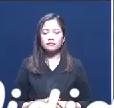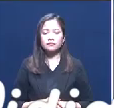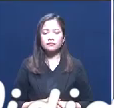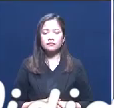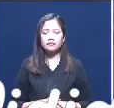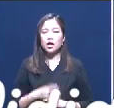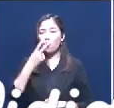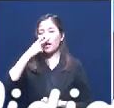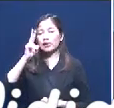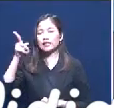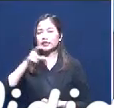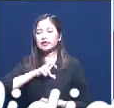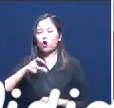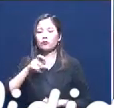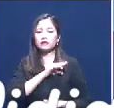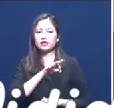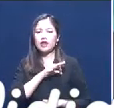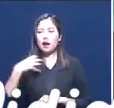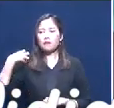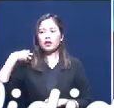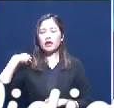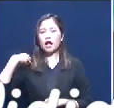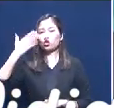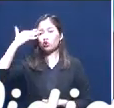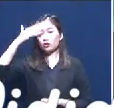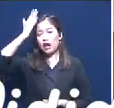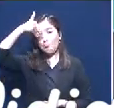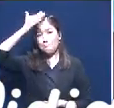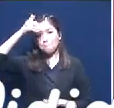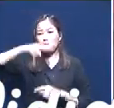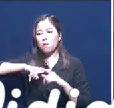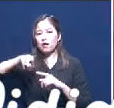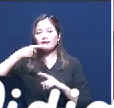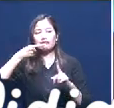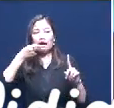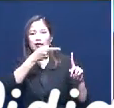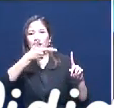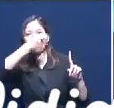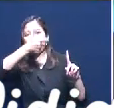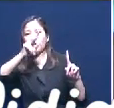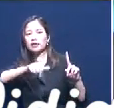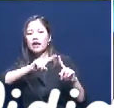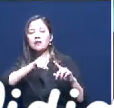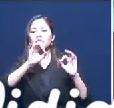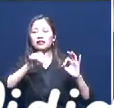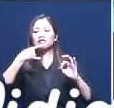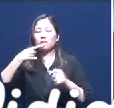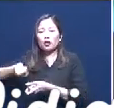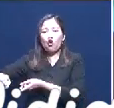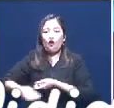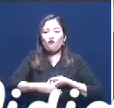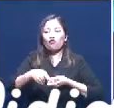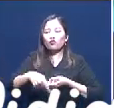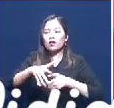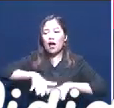Di mancanegara, calon presiden Amerika Serikat Donald Trump kembali menjadi target penembakan. Trump ditembak saat bermain golf di lapangan